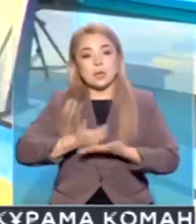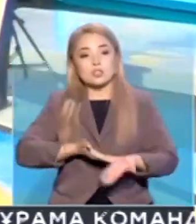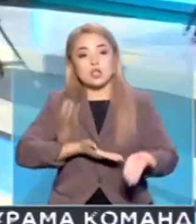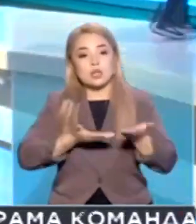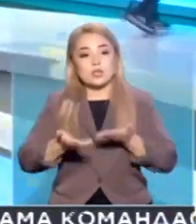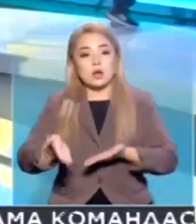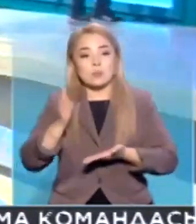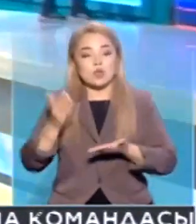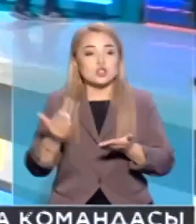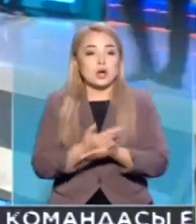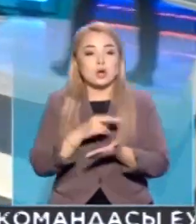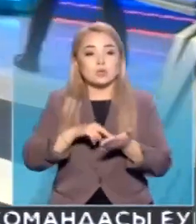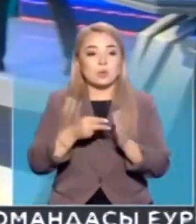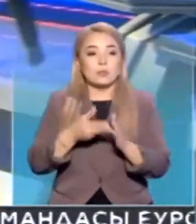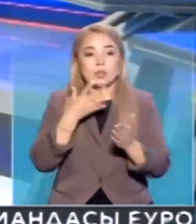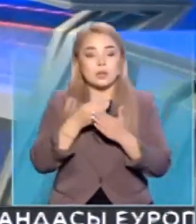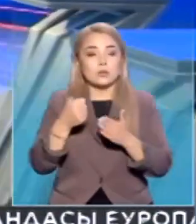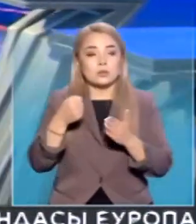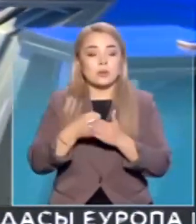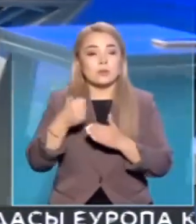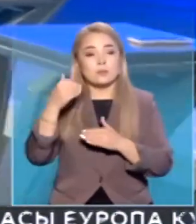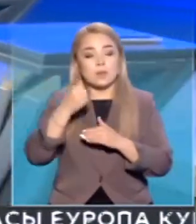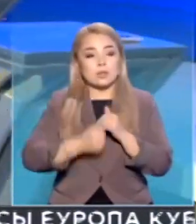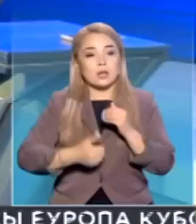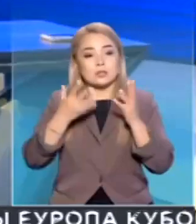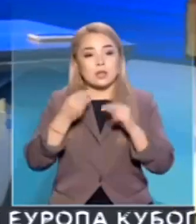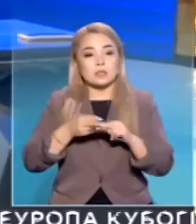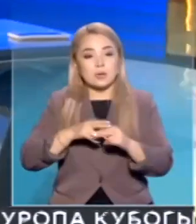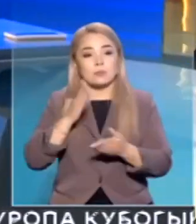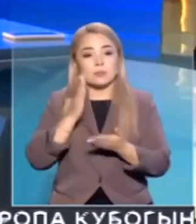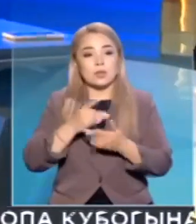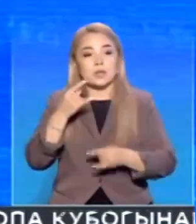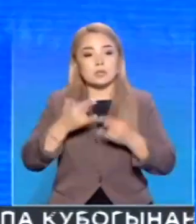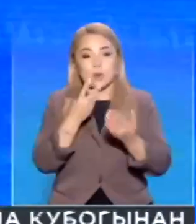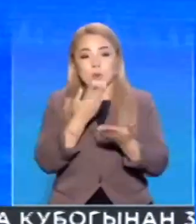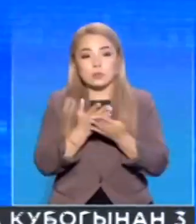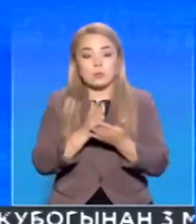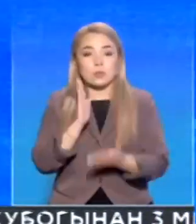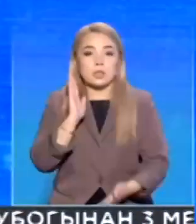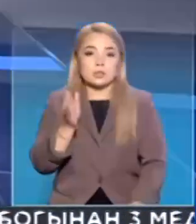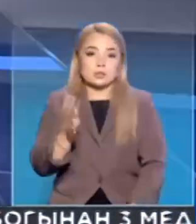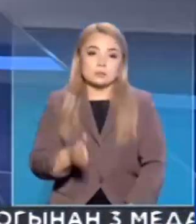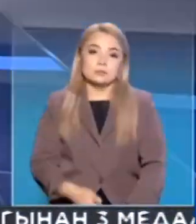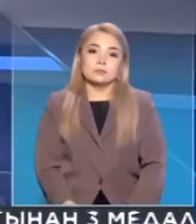шақырылады. Жаңа жоба күн сайын кешкі жаңалықтардан кейін тікелей эфирде көрсетіледі.